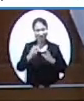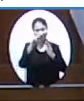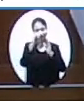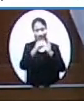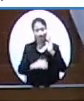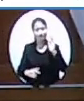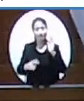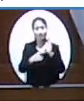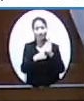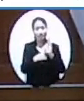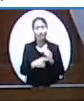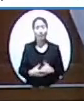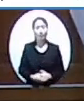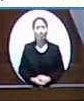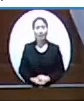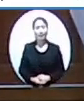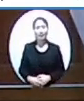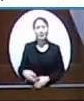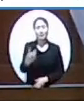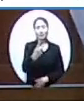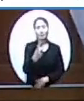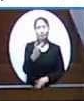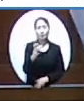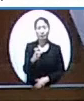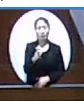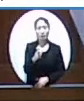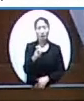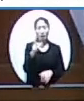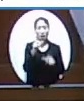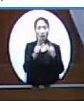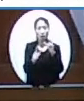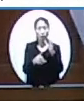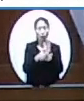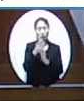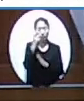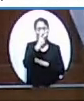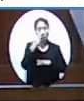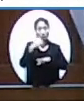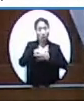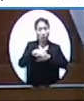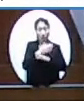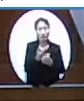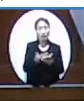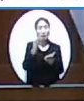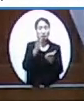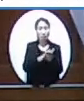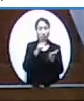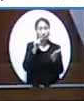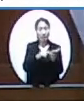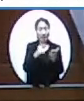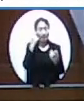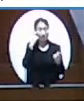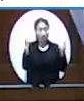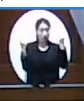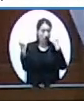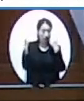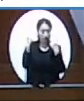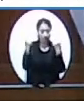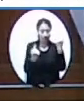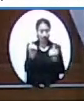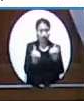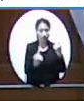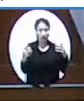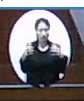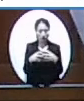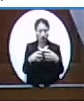조례 제정입니다. 2025년 안동 도시관리계획 재정비안에 대한 의견 제시의 건은 도시의